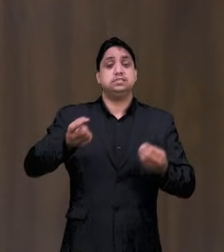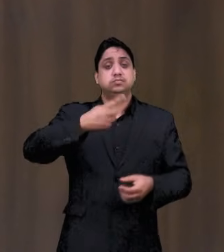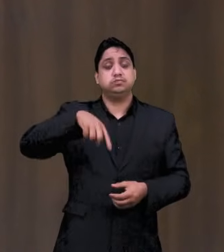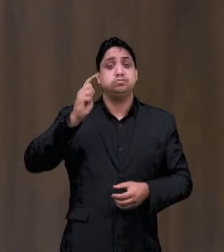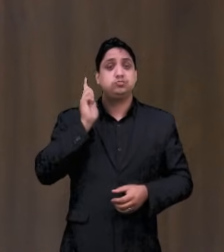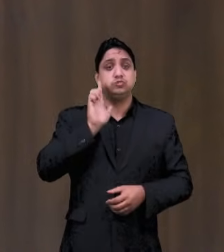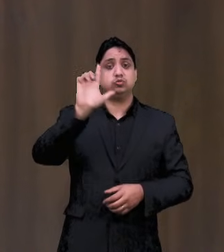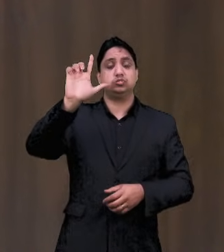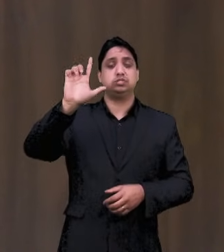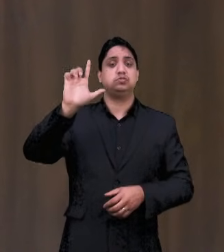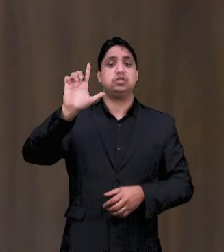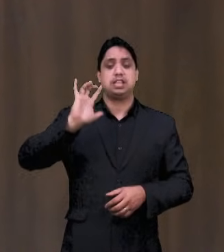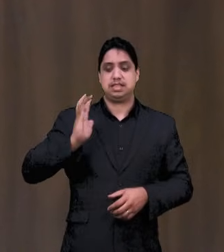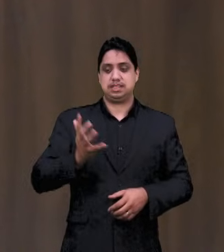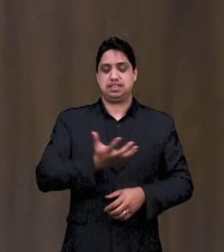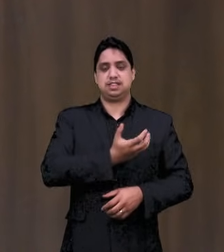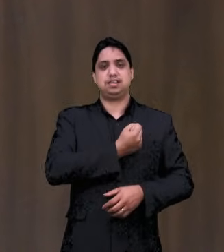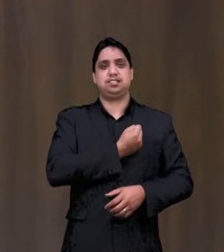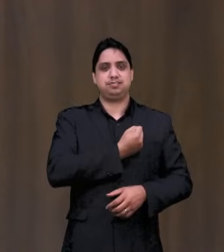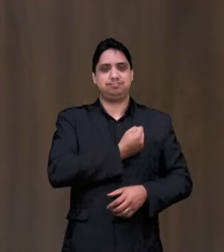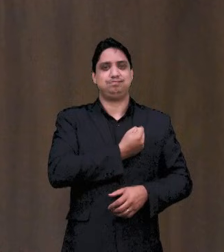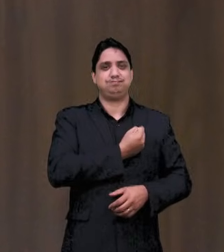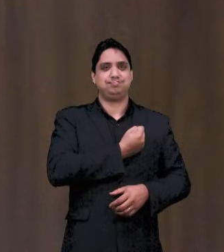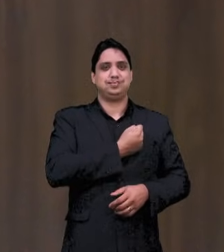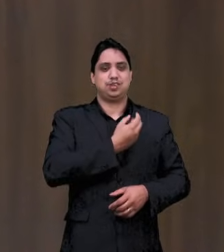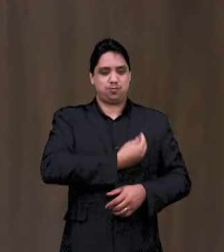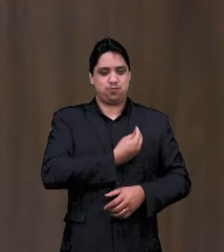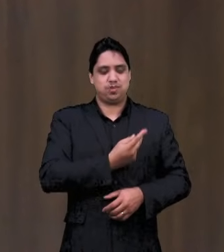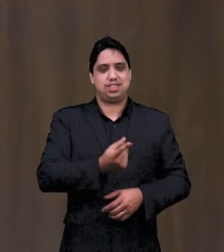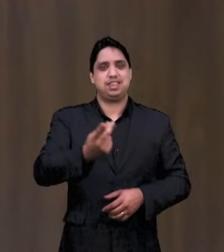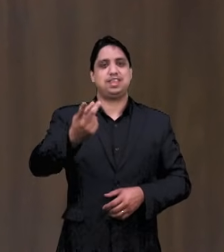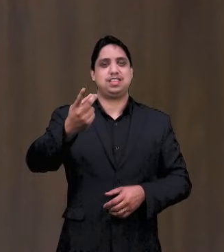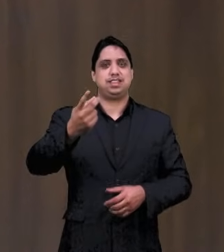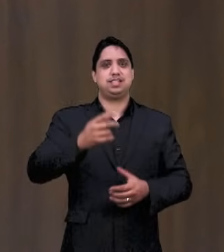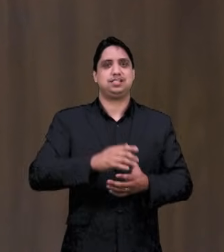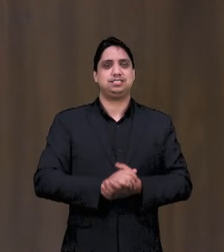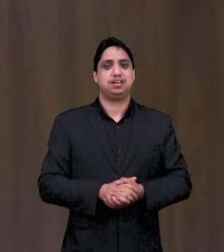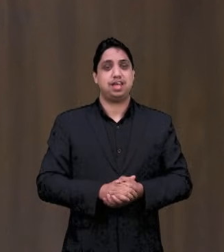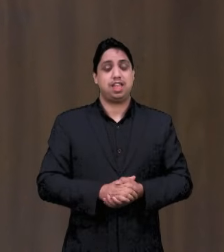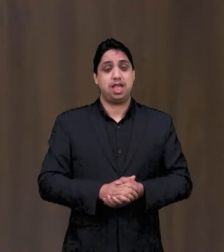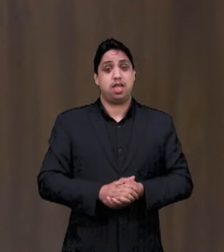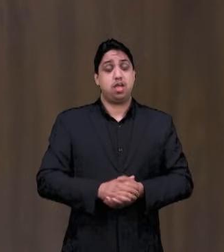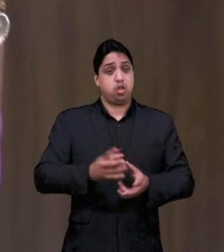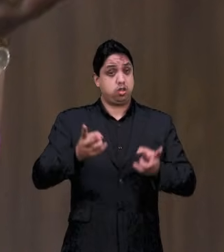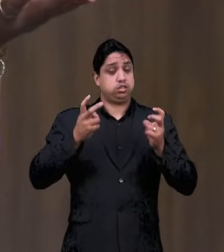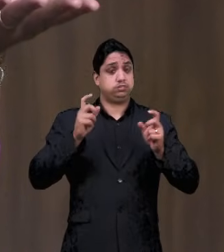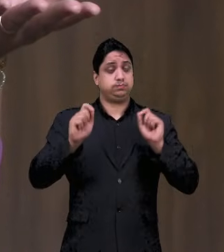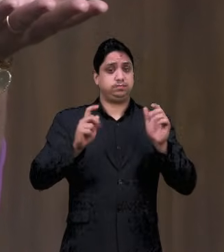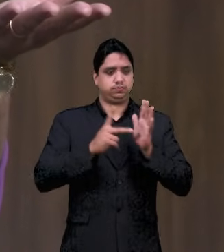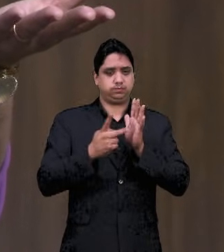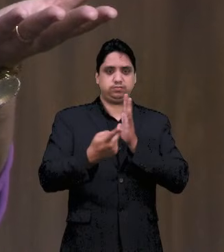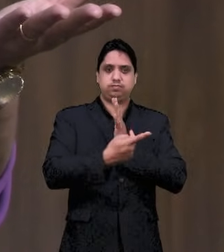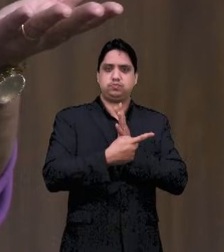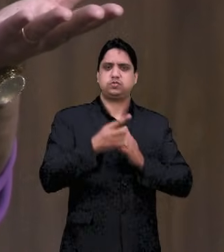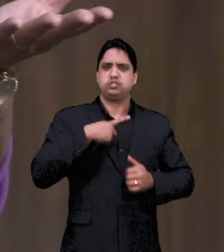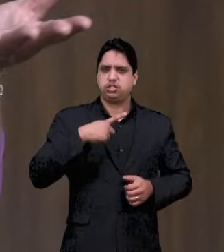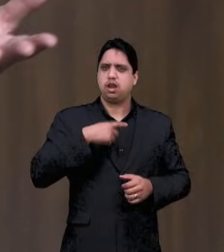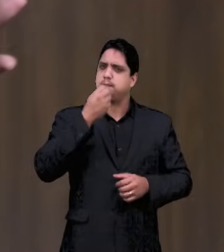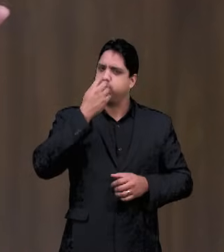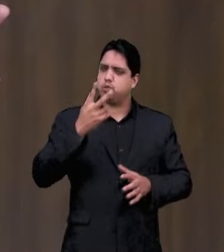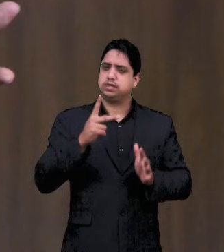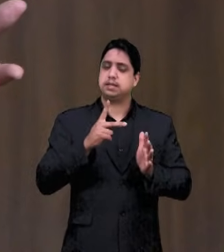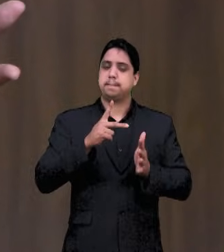puissions avoir le salut, la vie éternelle. Voyez que dans la parabole, il y avait de bonnes